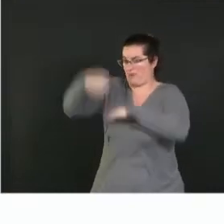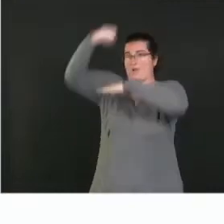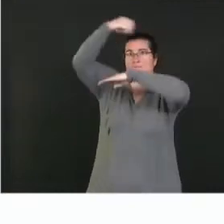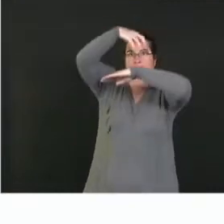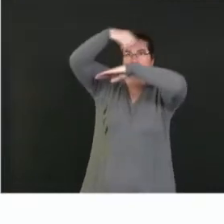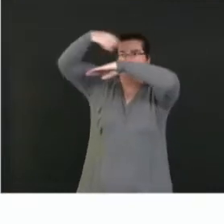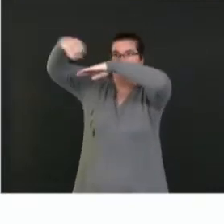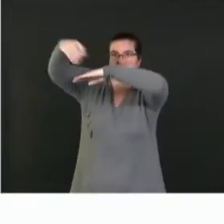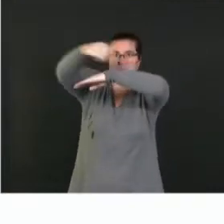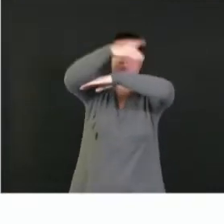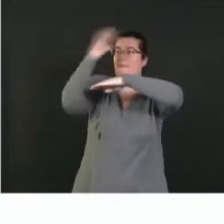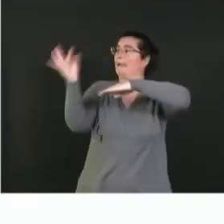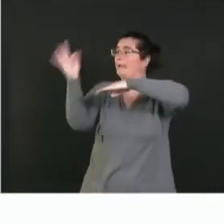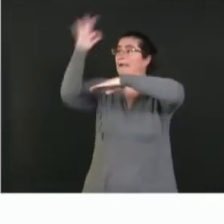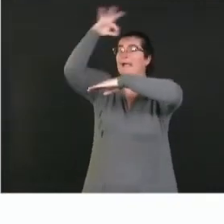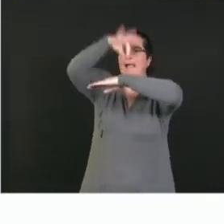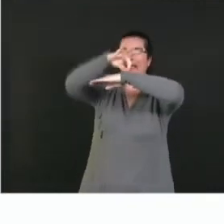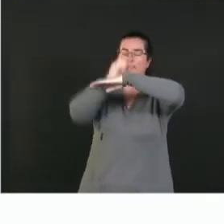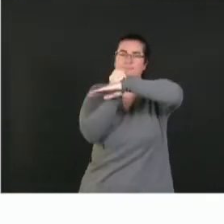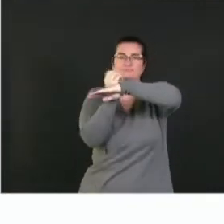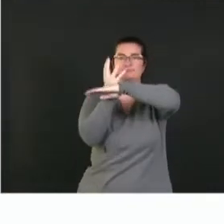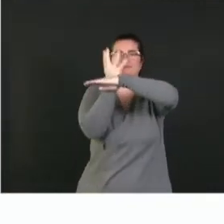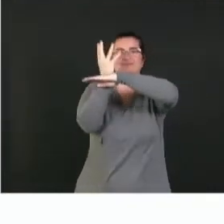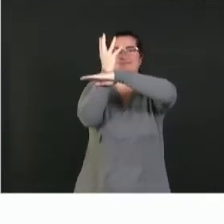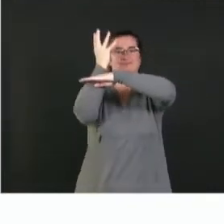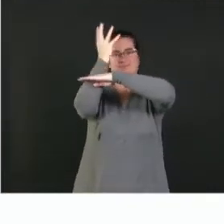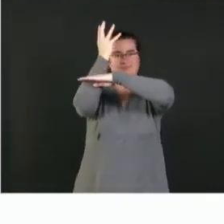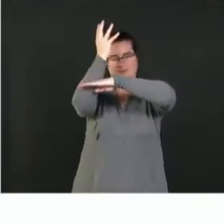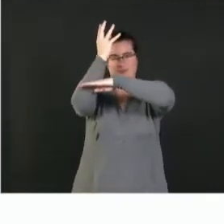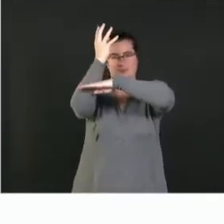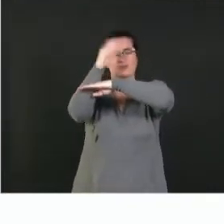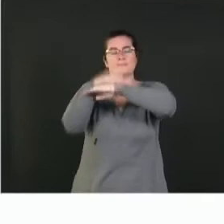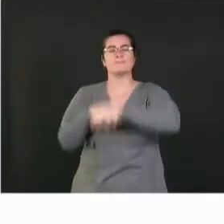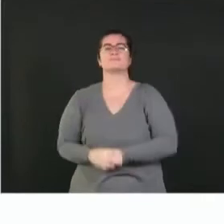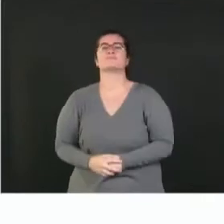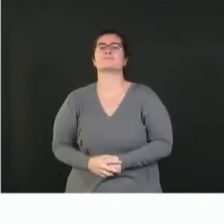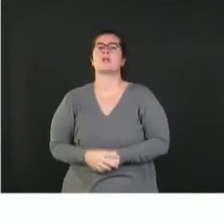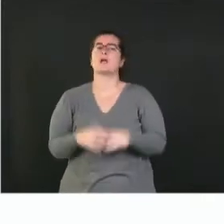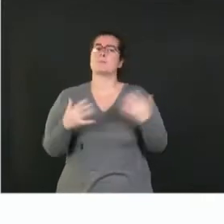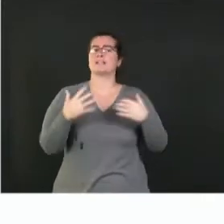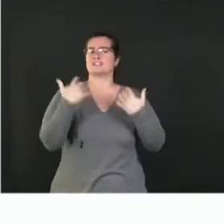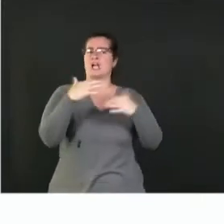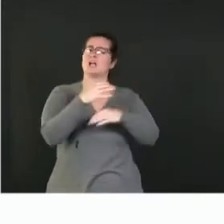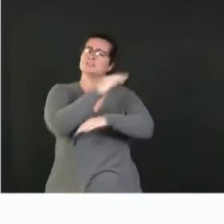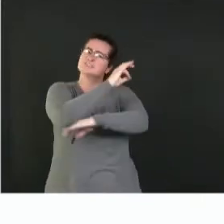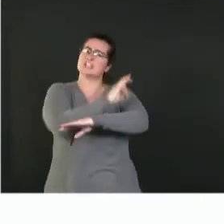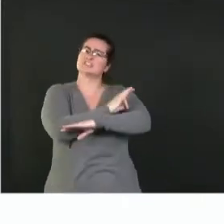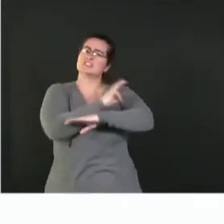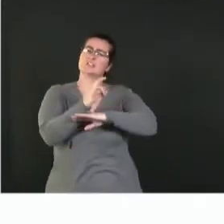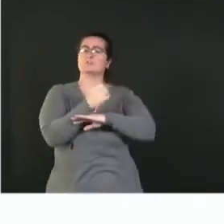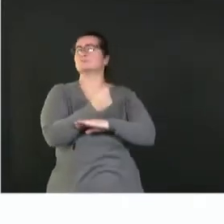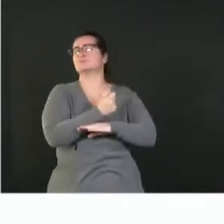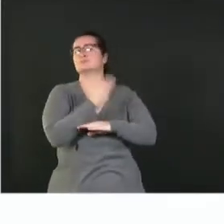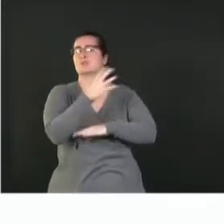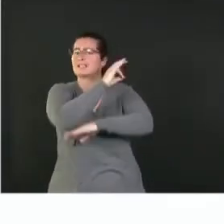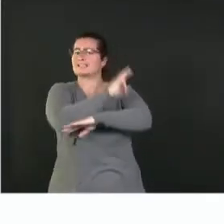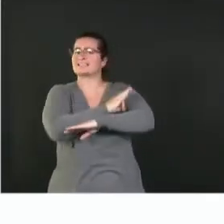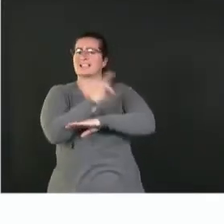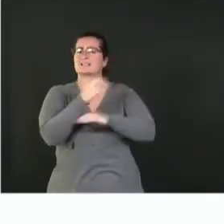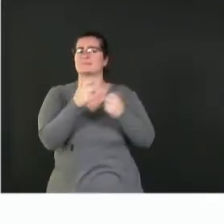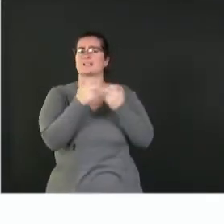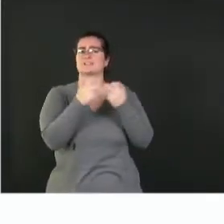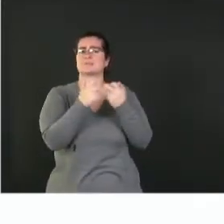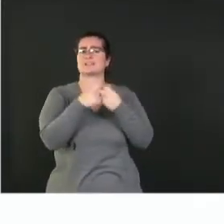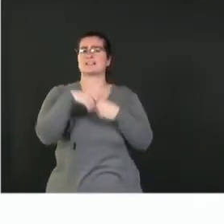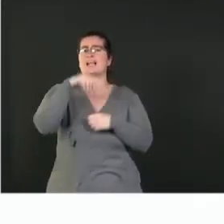murs qui soient des habitats. J'ai pas mal travaillé avec les architectes Chartier d'Alix, qui ont fait des réalisations